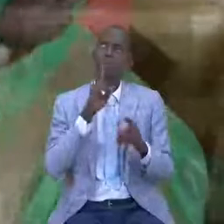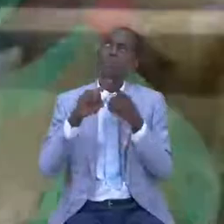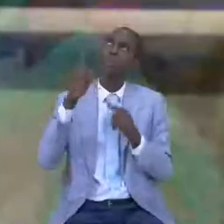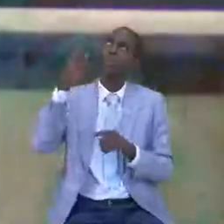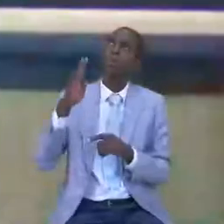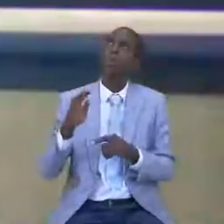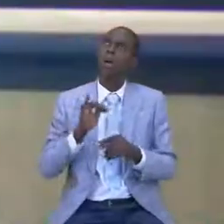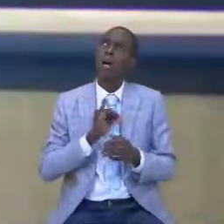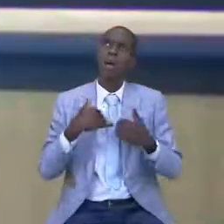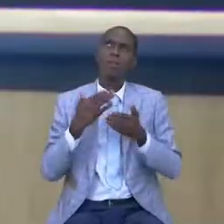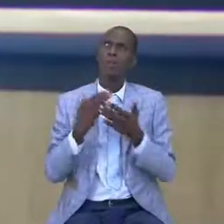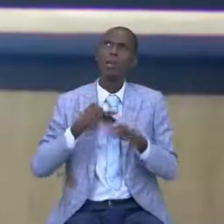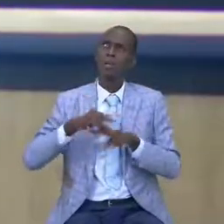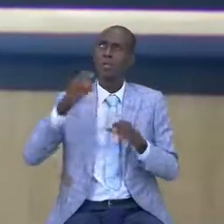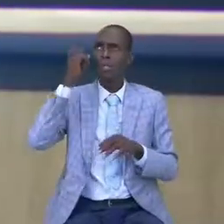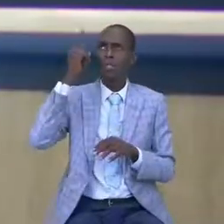solution, c'est fait.